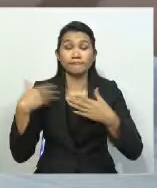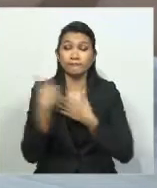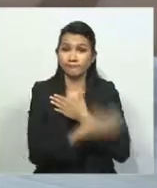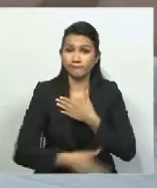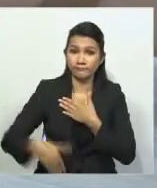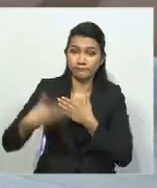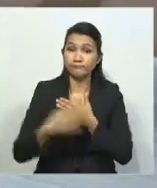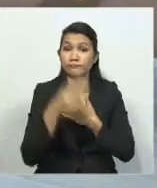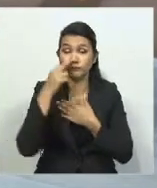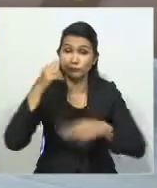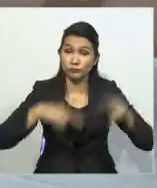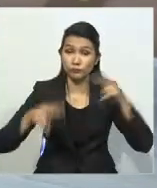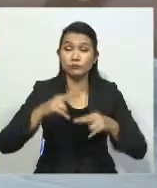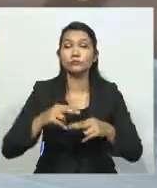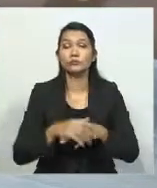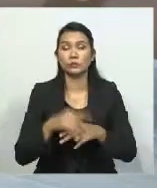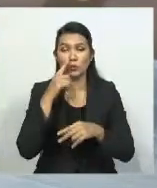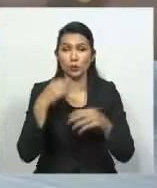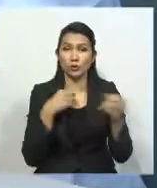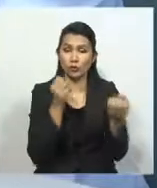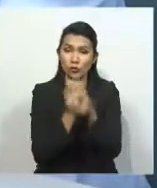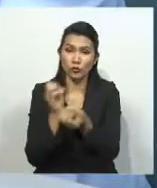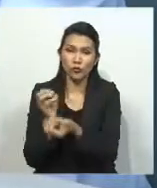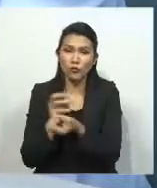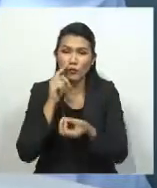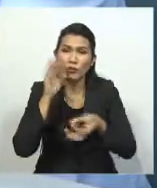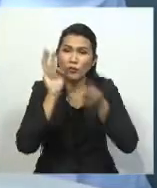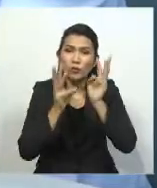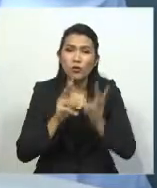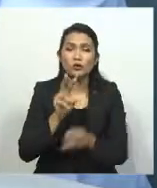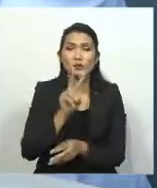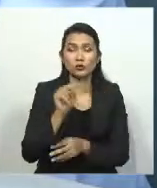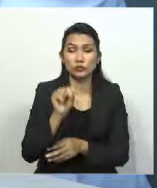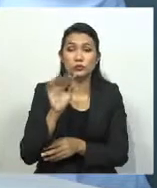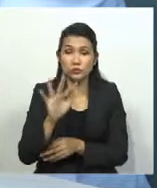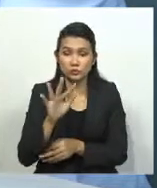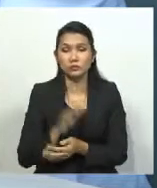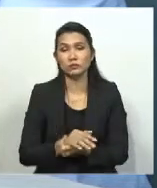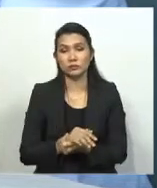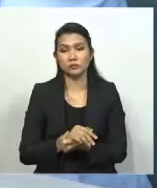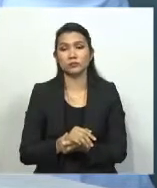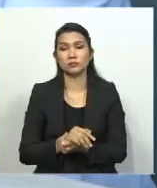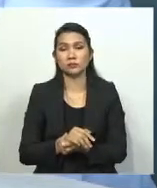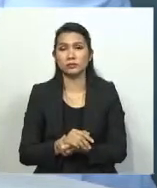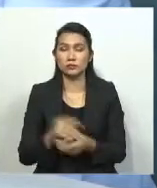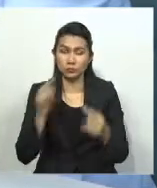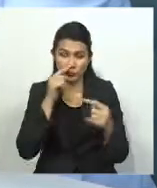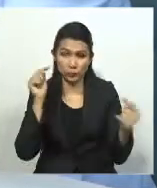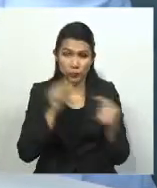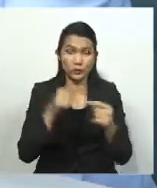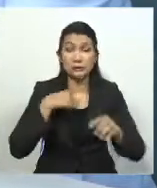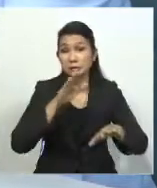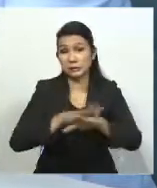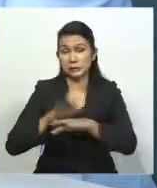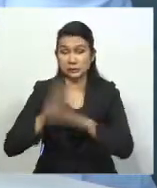แลสุขภาพของประชาชนจากผลกระทบฝุ่นละอองขนาดเล็ก PM 2.5 โดยเน้นนะครับไปที่การแจ้